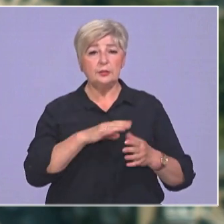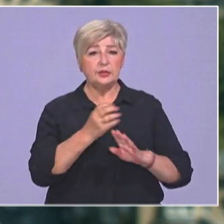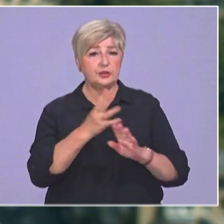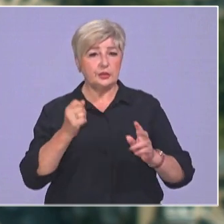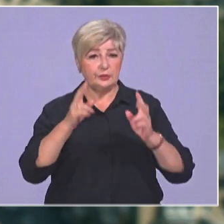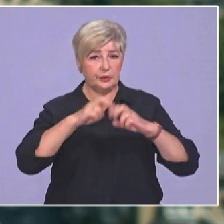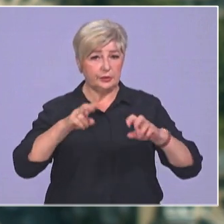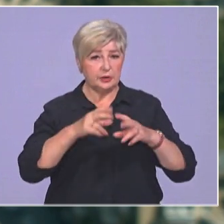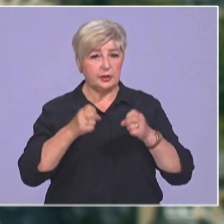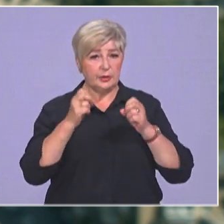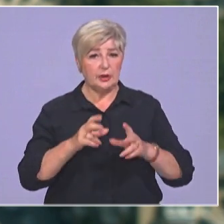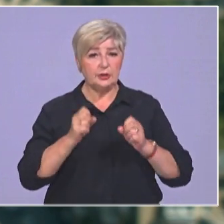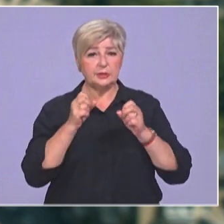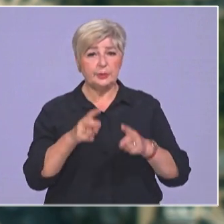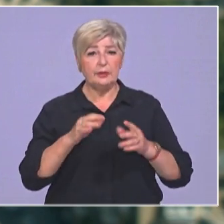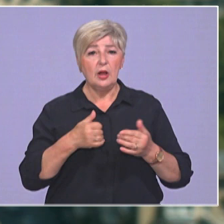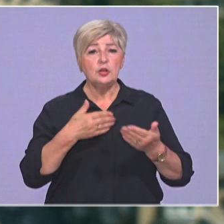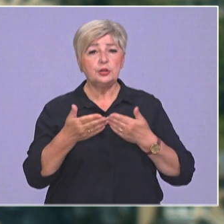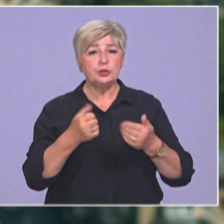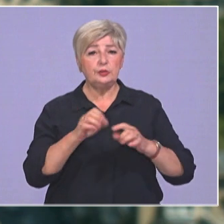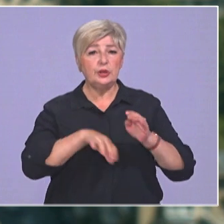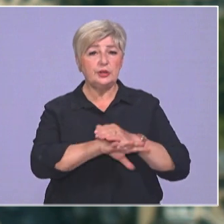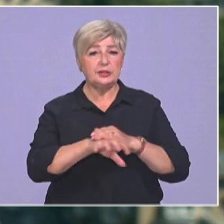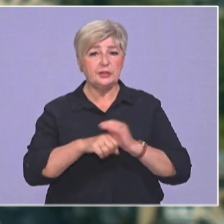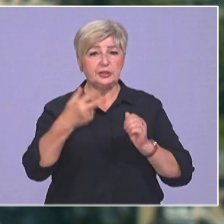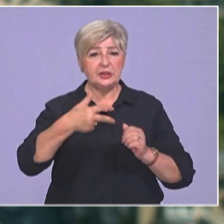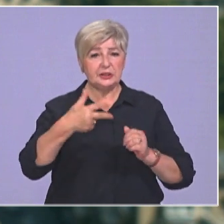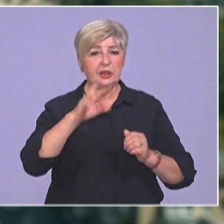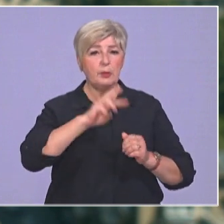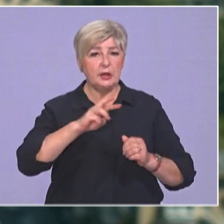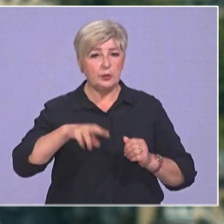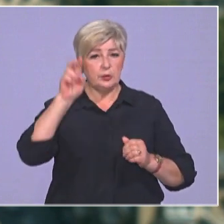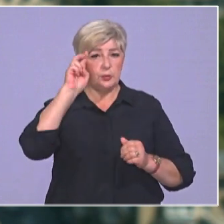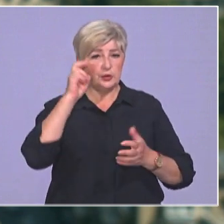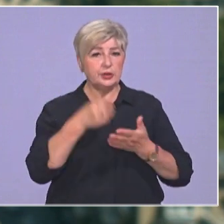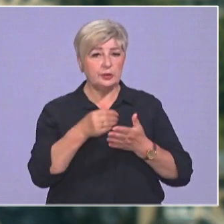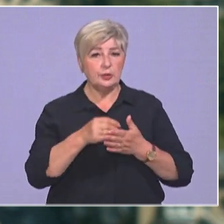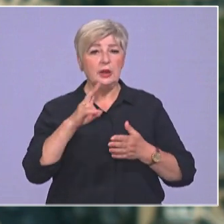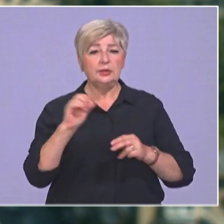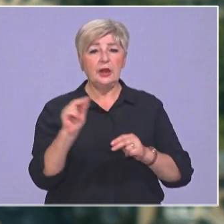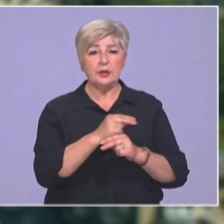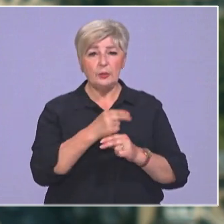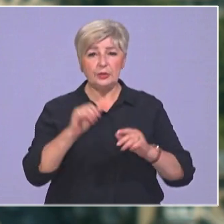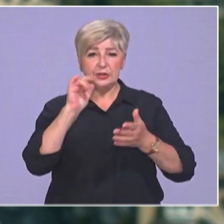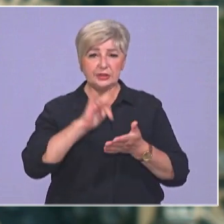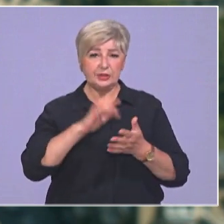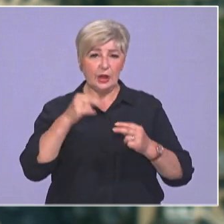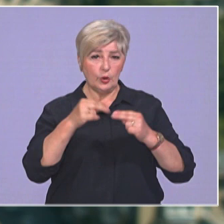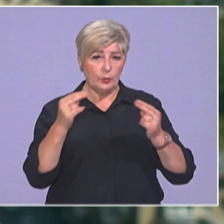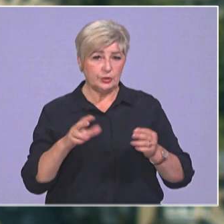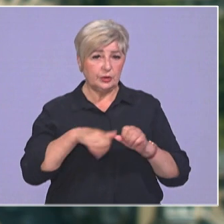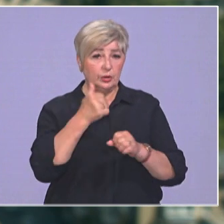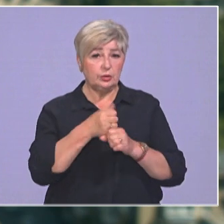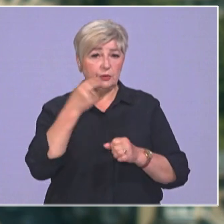розгляд кримінальної справи стосовно розкрадання 30 мільйонів бюджетних коштів на ремонті центрального мосту.